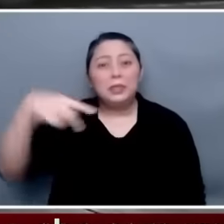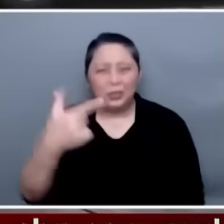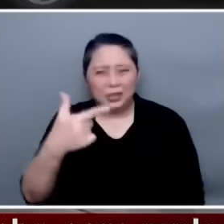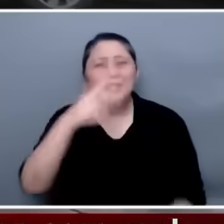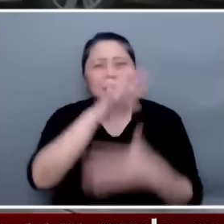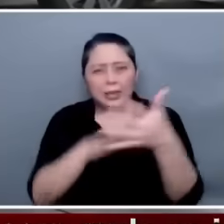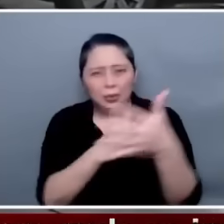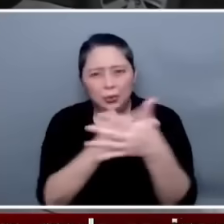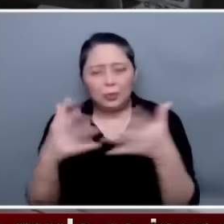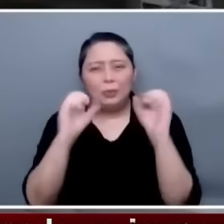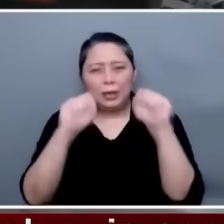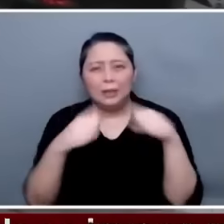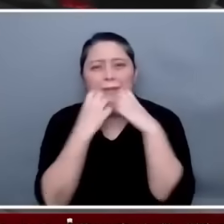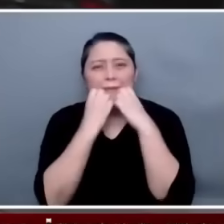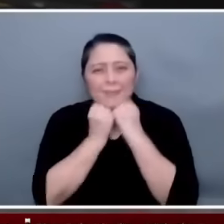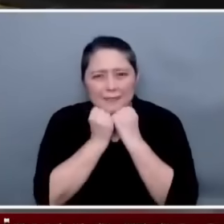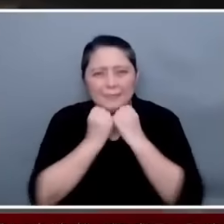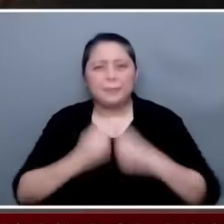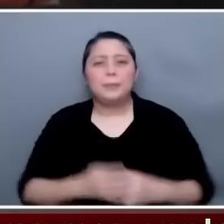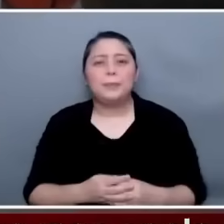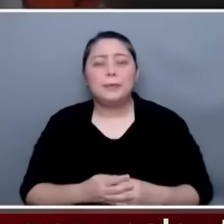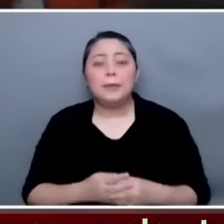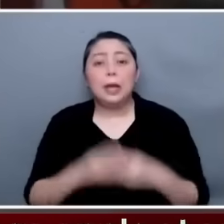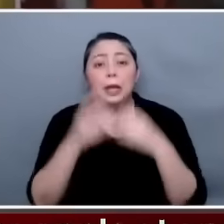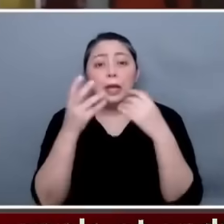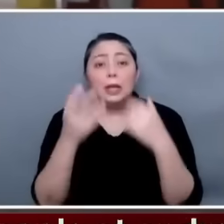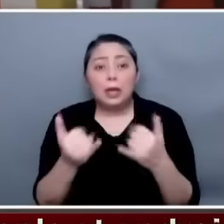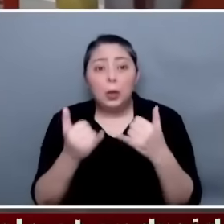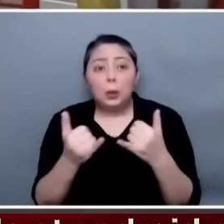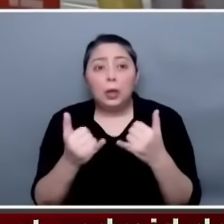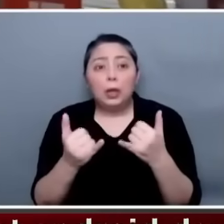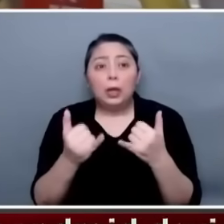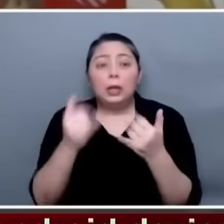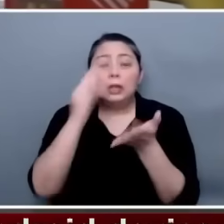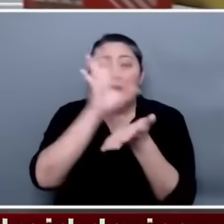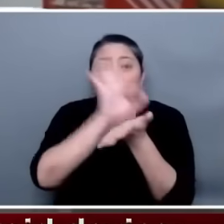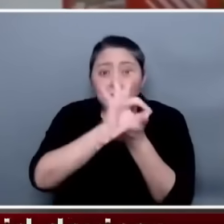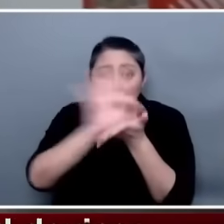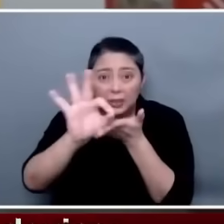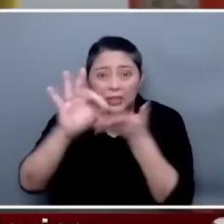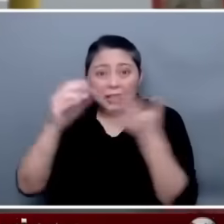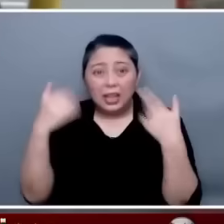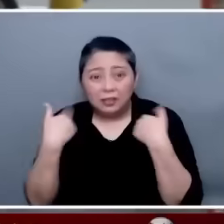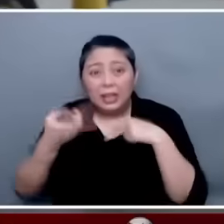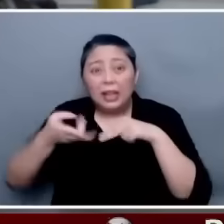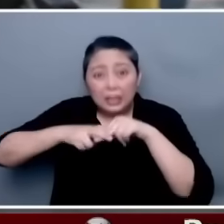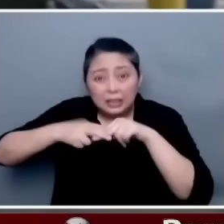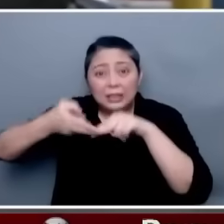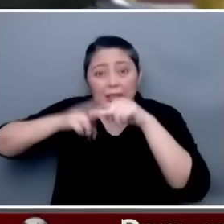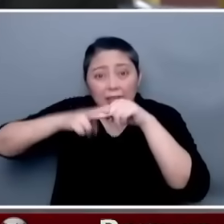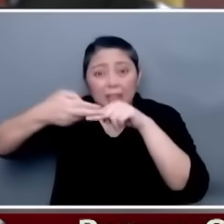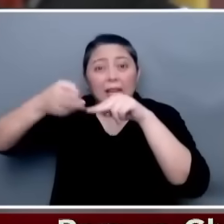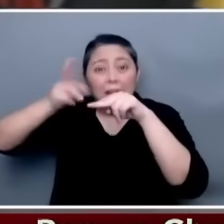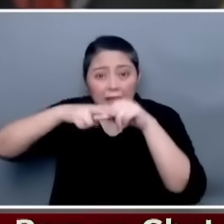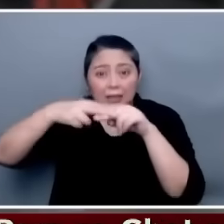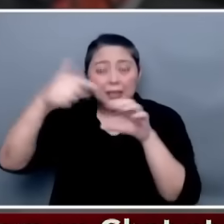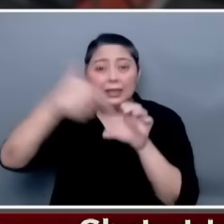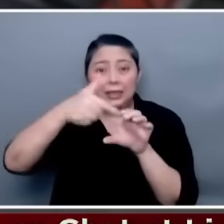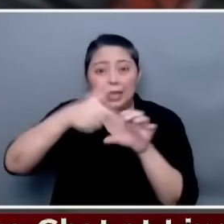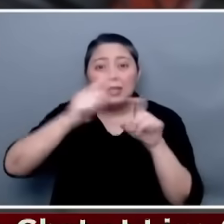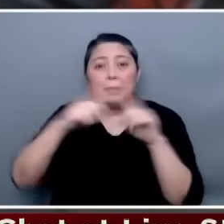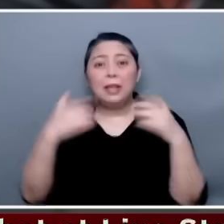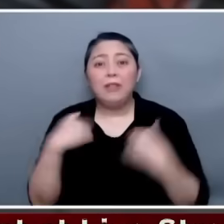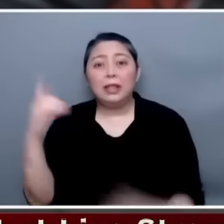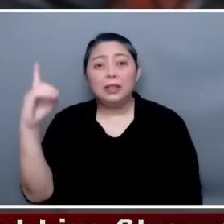mapuputol din ang siyam na sunod-sunod na linggong puro oil price hike sa Pilipinas. May rollback sa diesel at kerosene pero ang bad